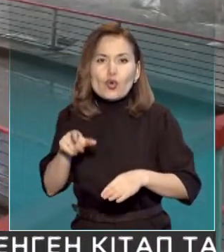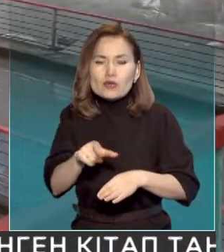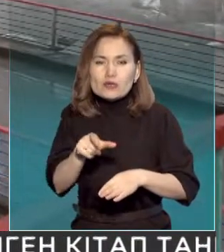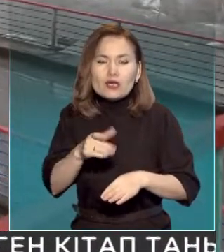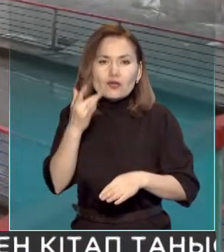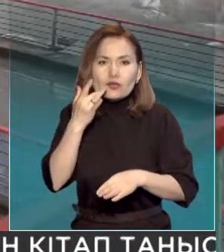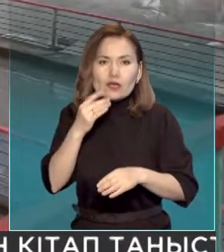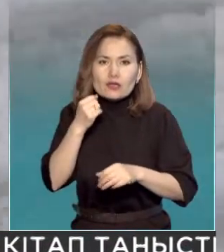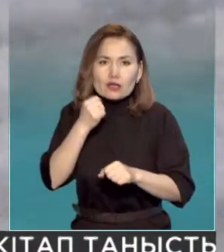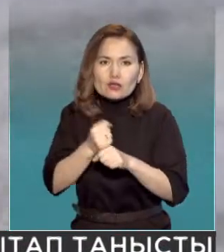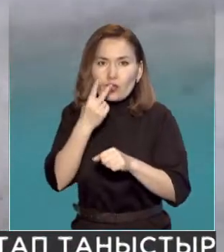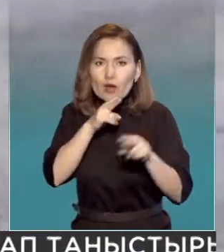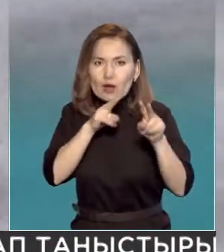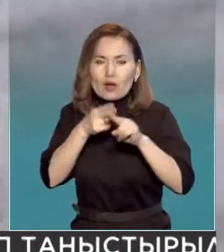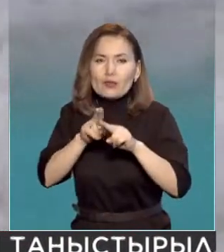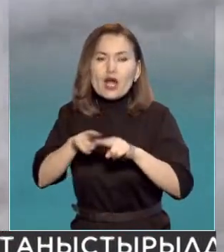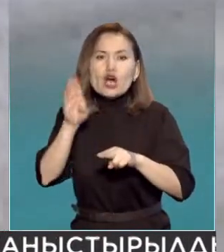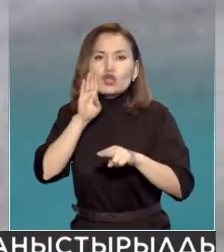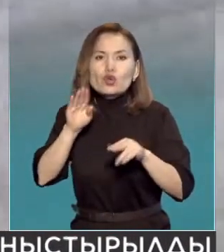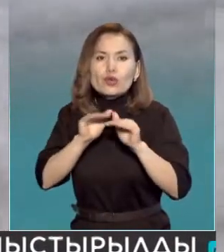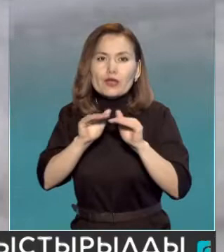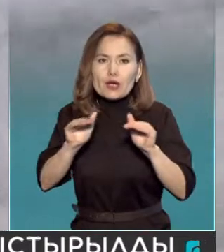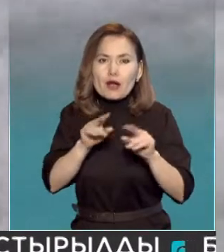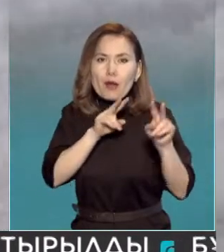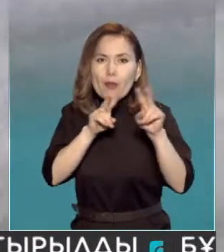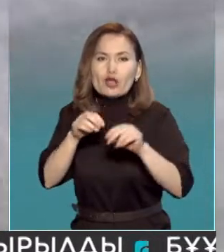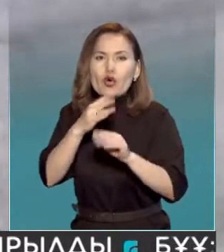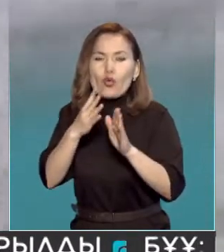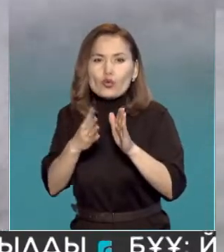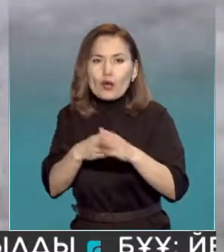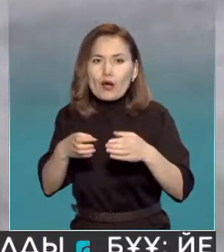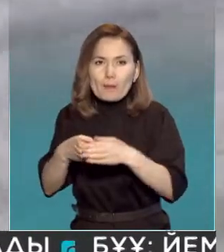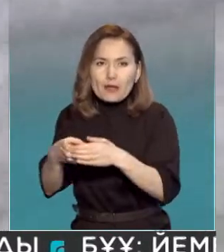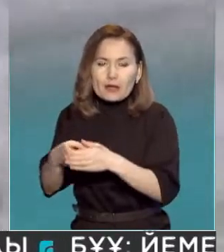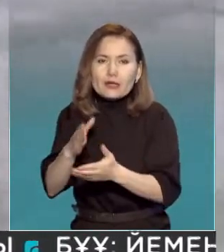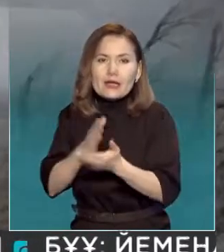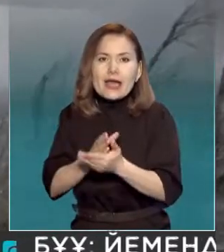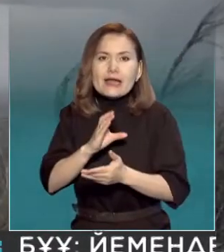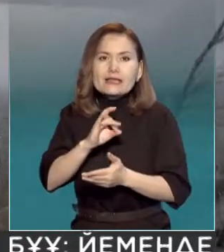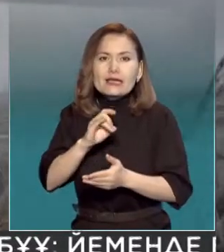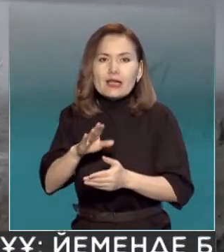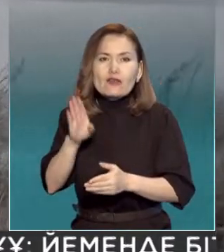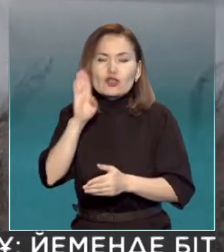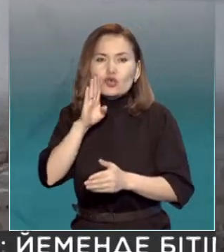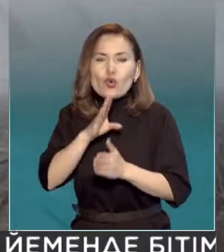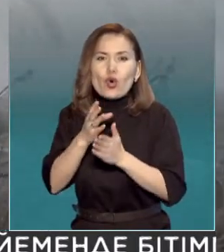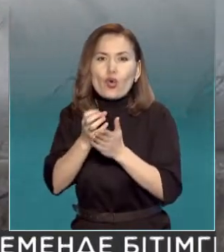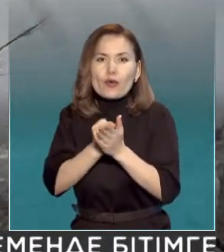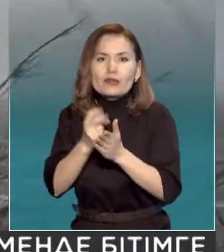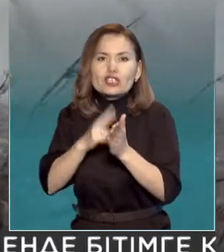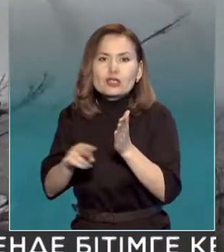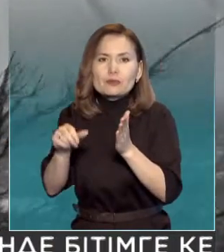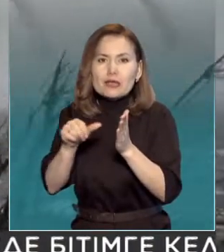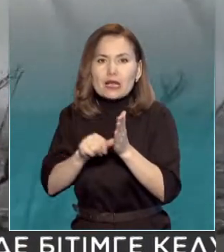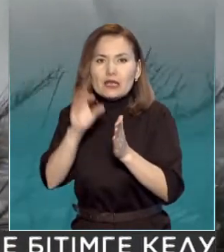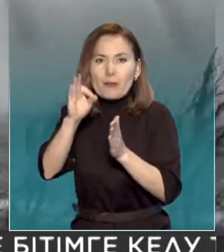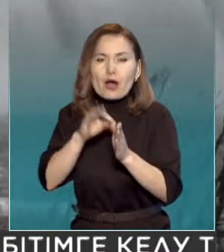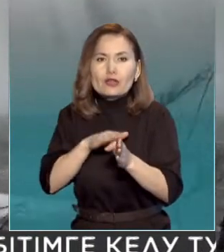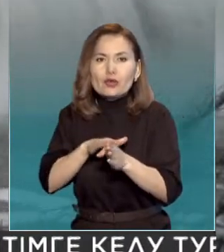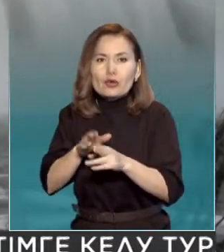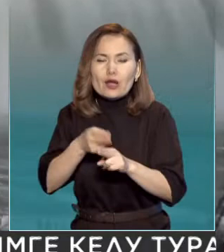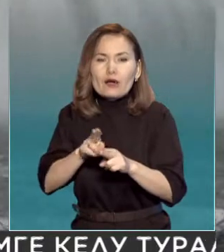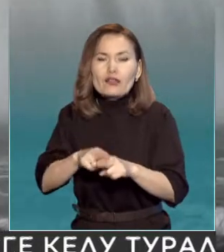мониторинг жүргізеді. Өңірде су деңгейін бақылайтын 19 бекет бар. Сергеев су қоймасы 76%-ға толды. Кеше оның деңгейі